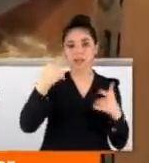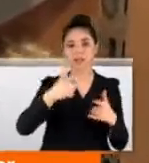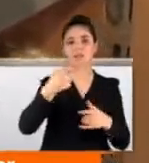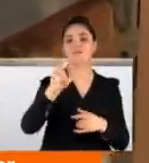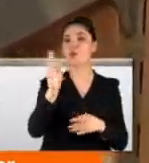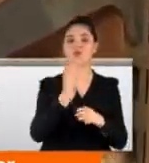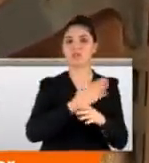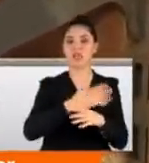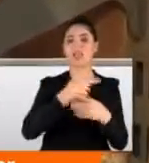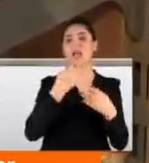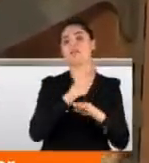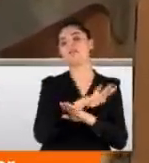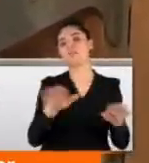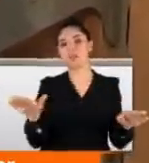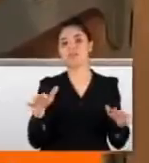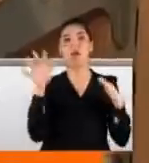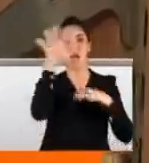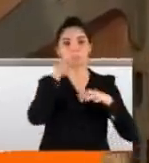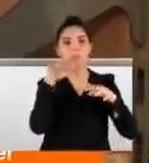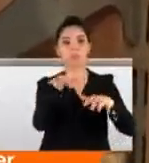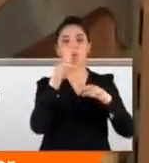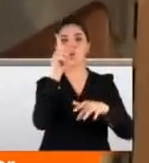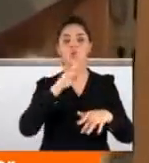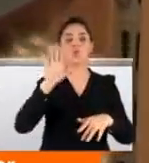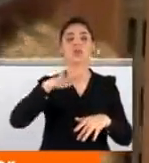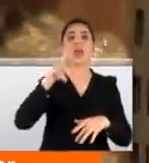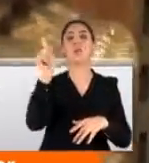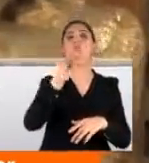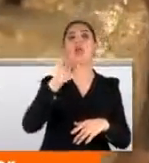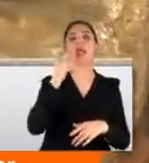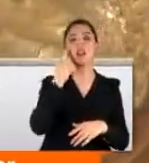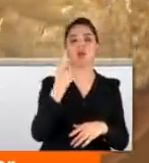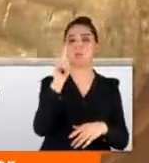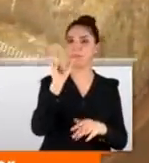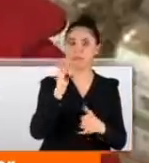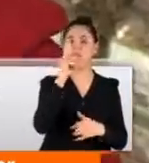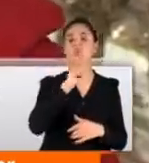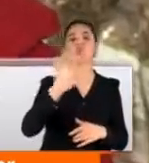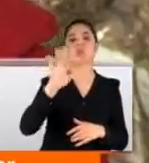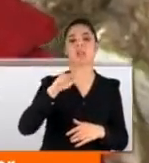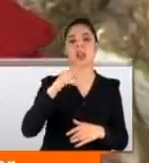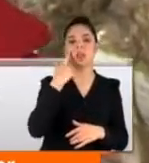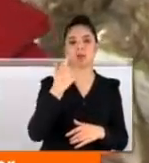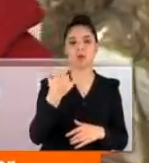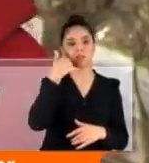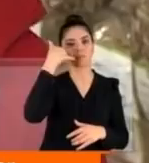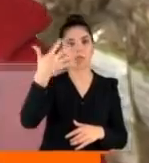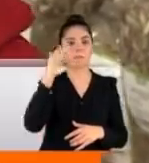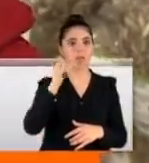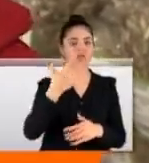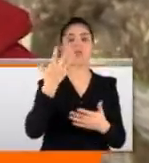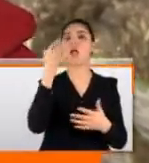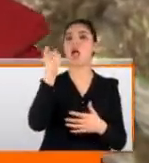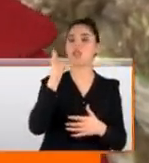boş çünkü bitmiş, talep yoğun. 100 gramı 10 lira yani kilosu 100 lira. Telefon geldi hani 5 kilo 6